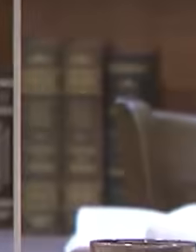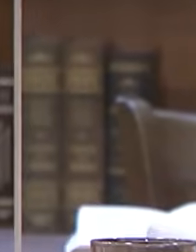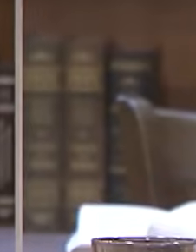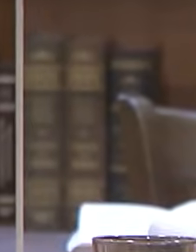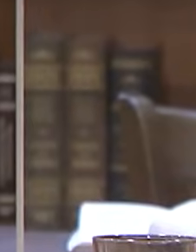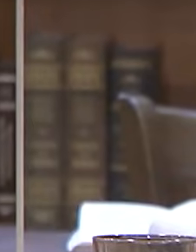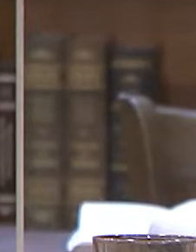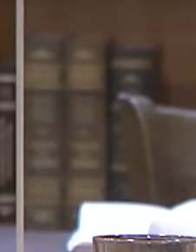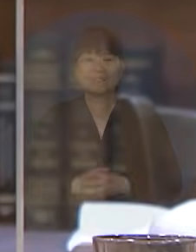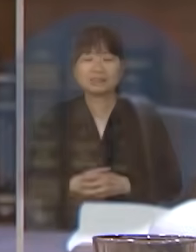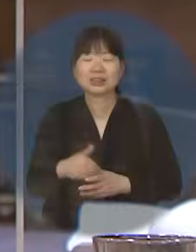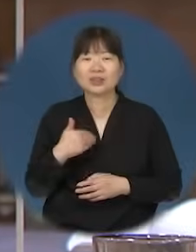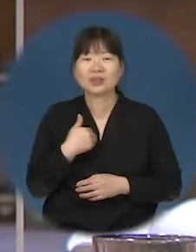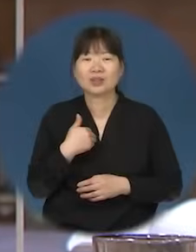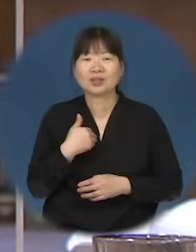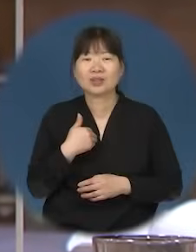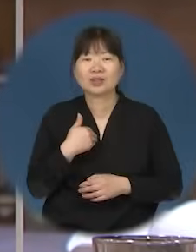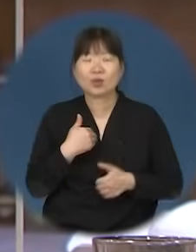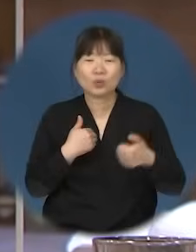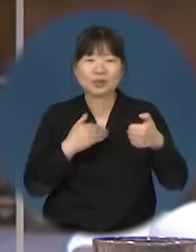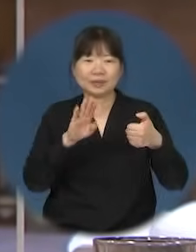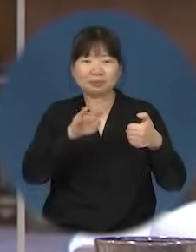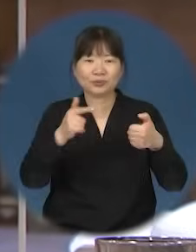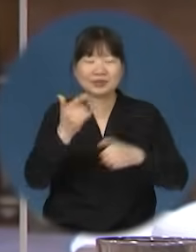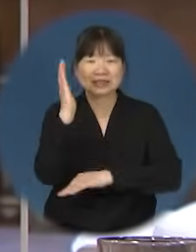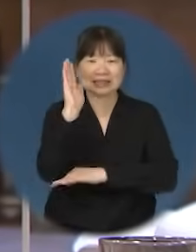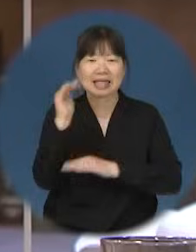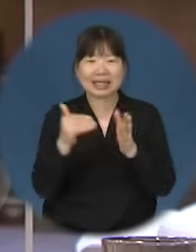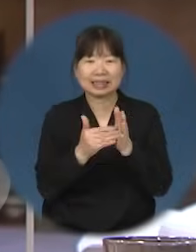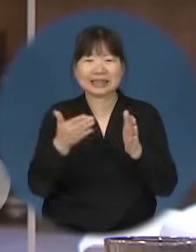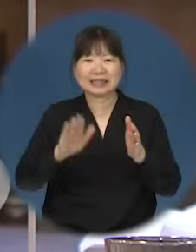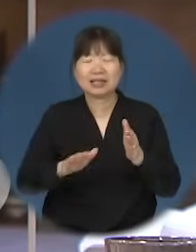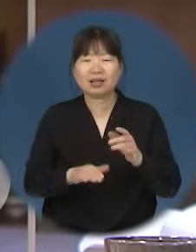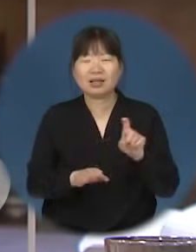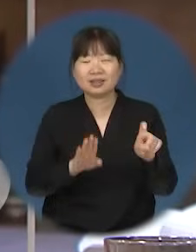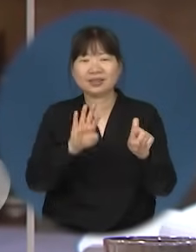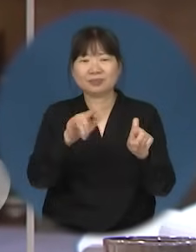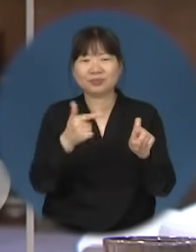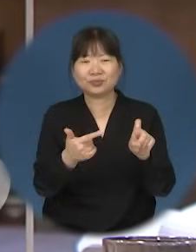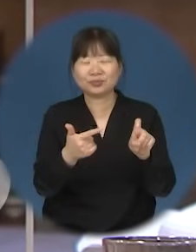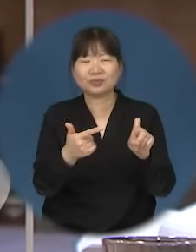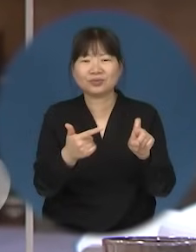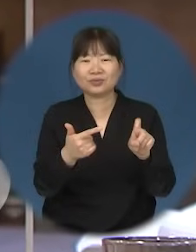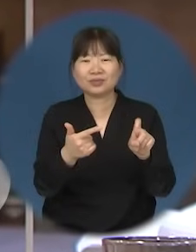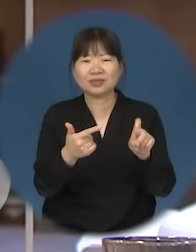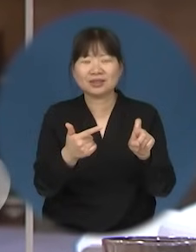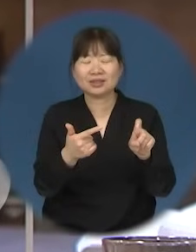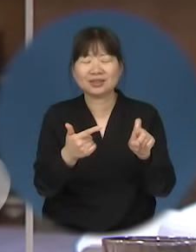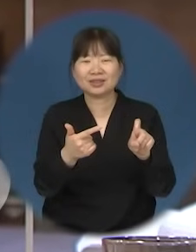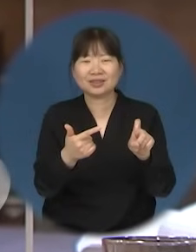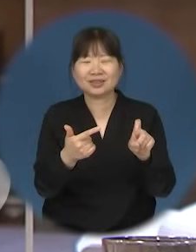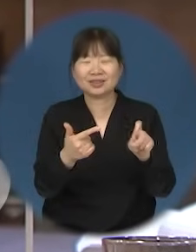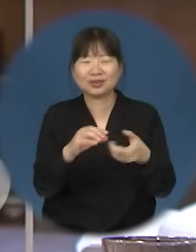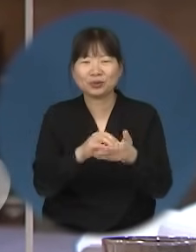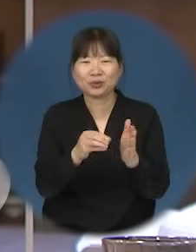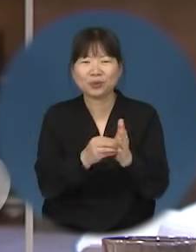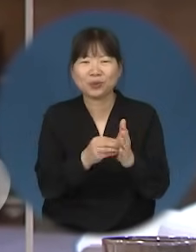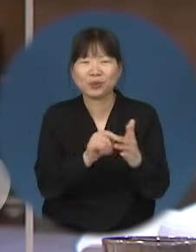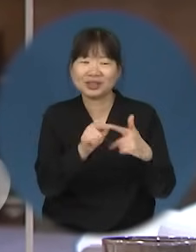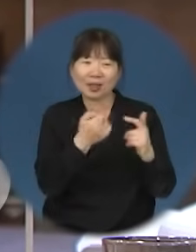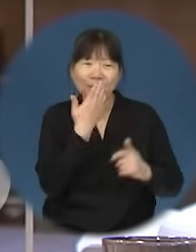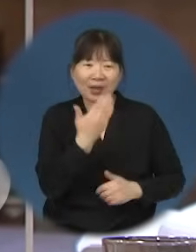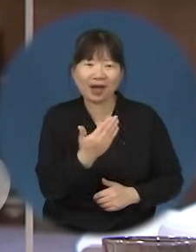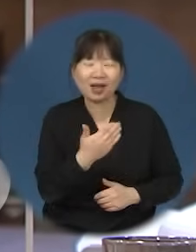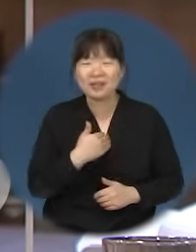네, 저희 한 50분 이야기 나눴는데 한 10분이라도 좀 이해가 되셨는지 모르겠습니다. 저도